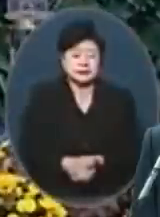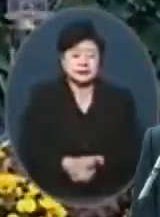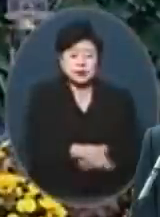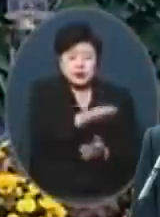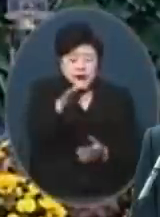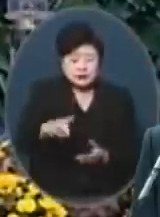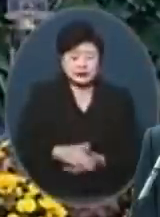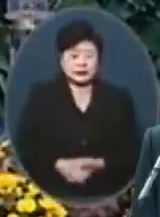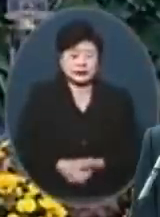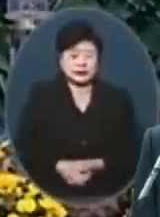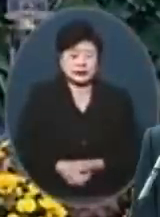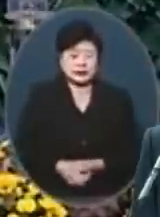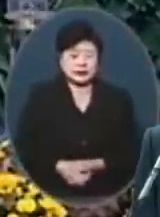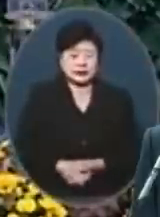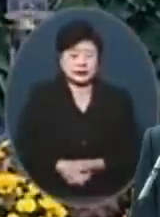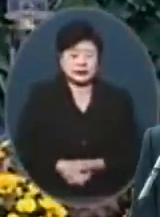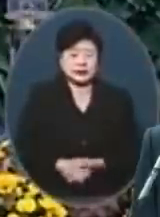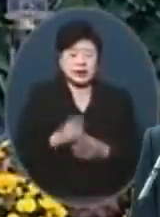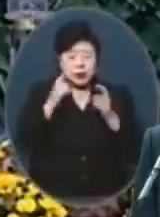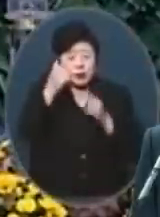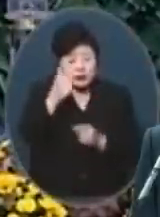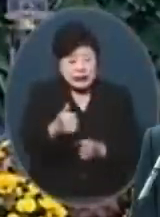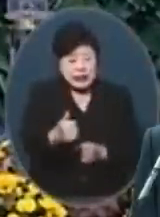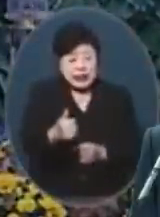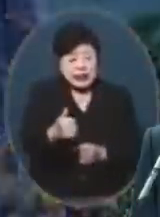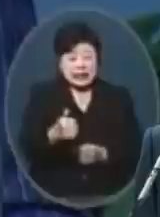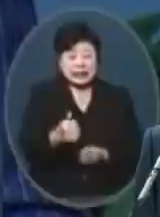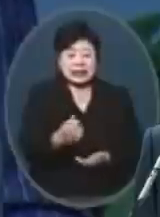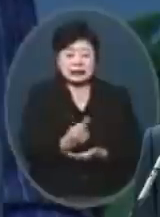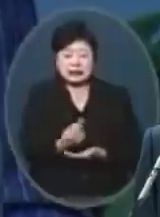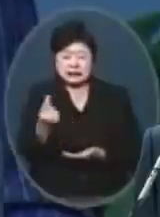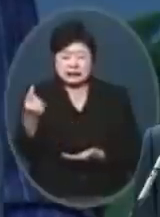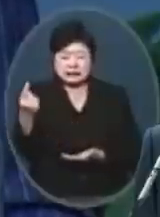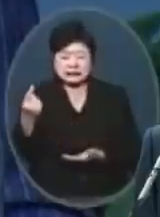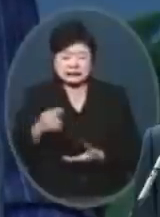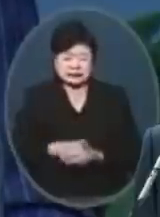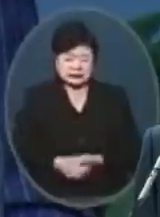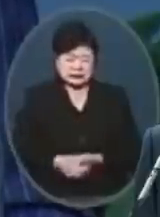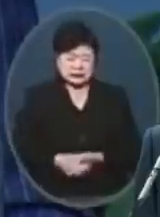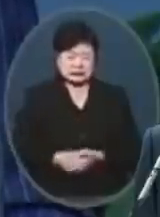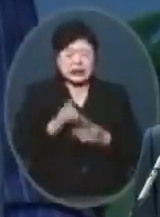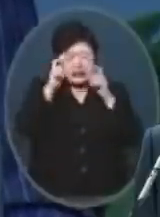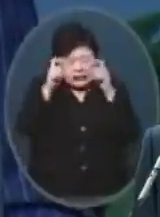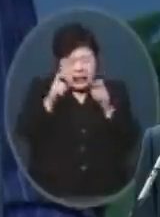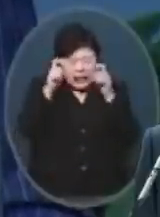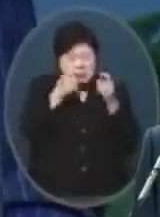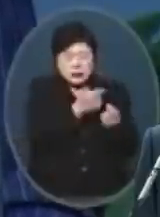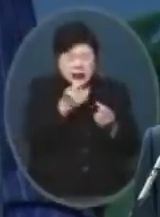우리는 목자들 떼나는 양처럼